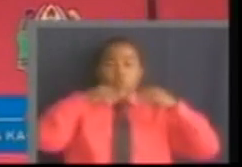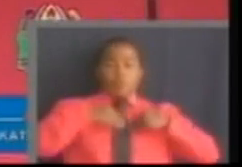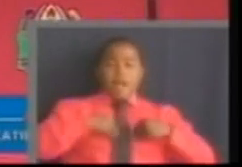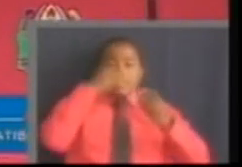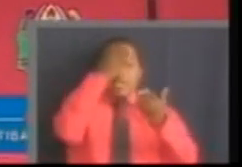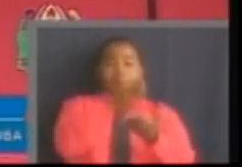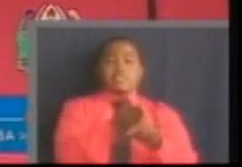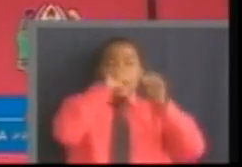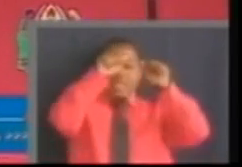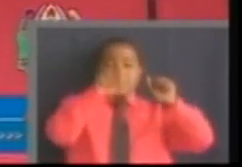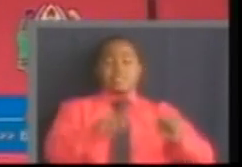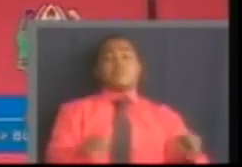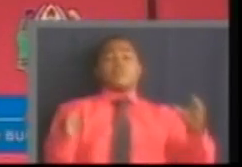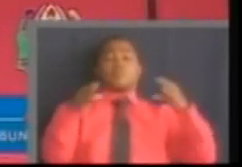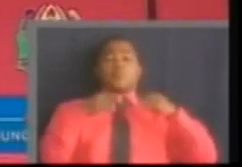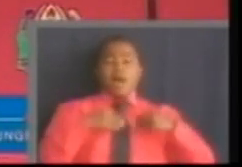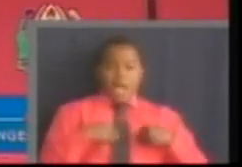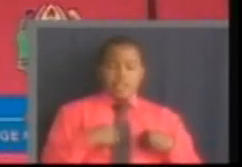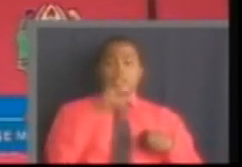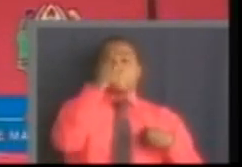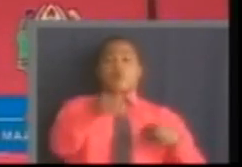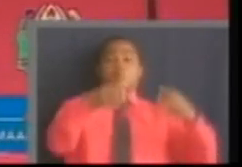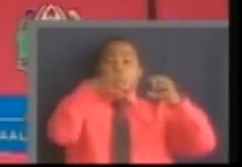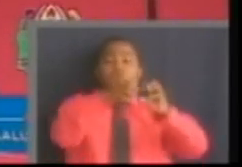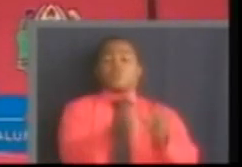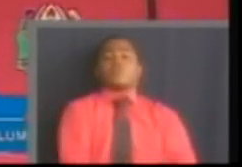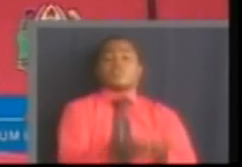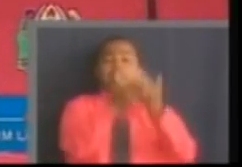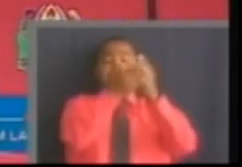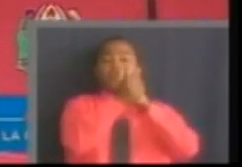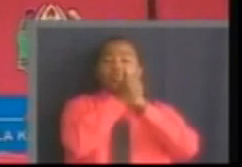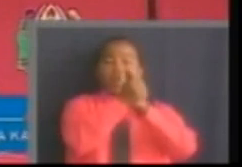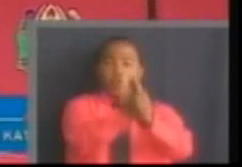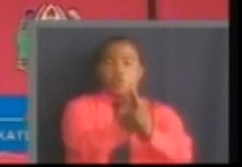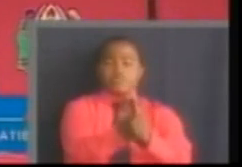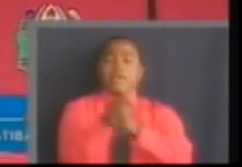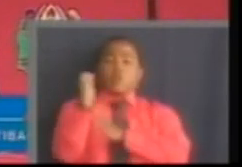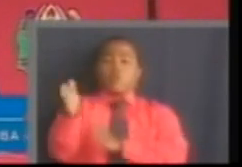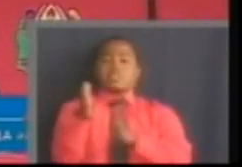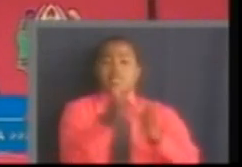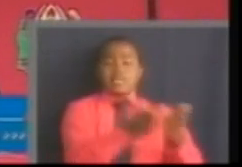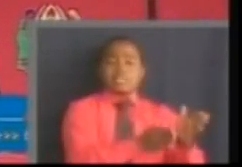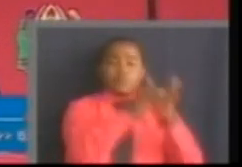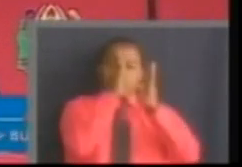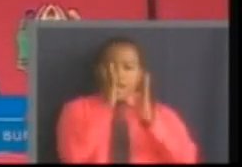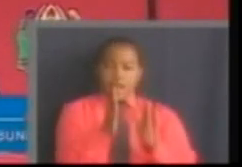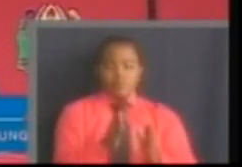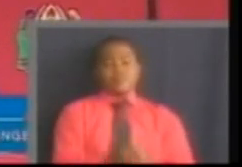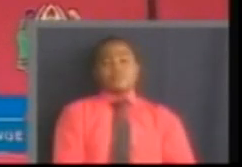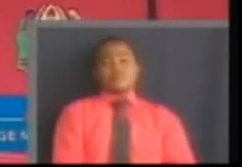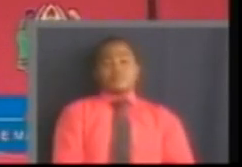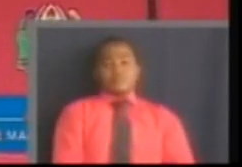lazima tukubaliane kuweka kifungu hiki kitusaidie kuongoza kwa utaratibu unaotakiwa. Nimalizie